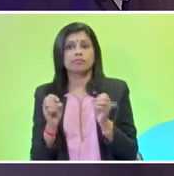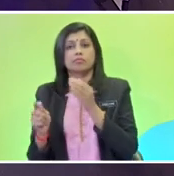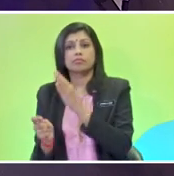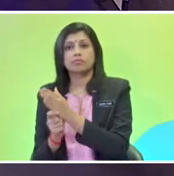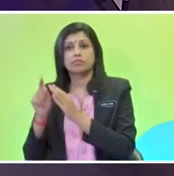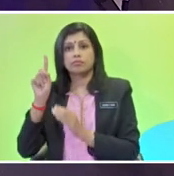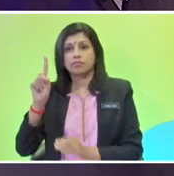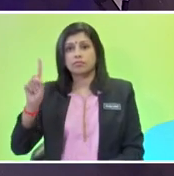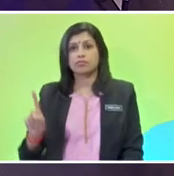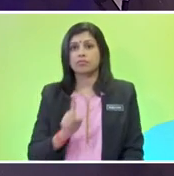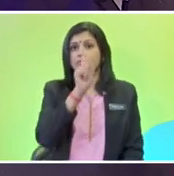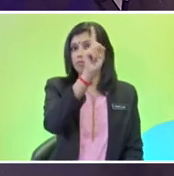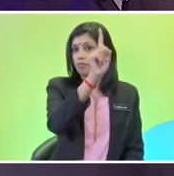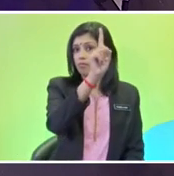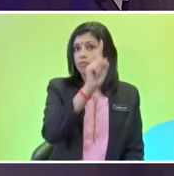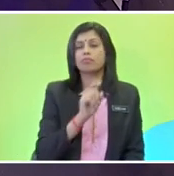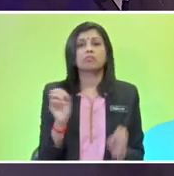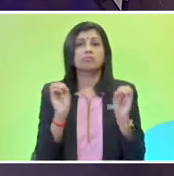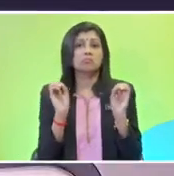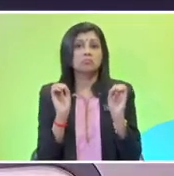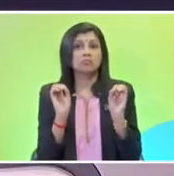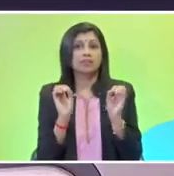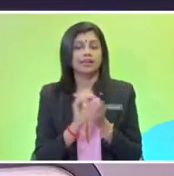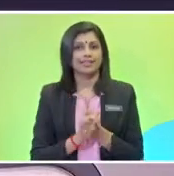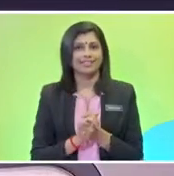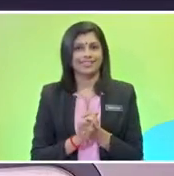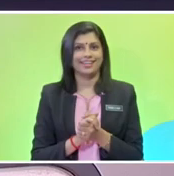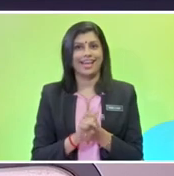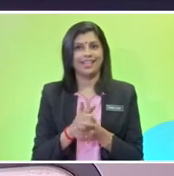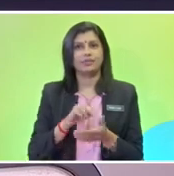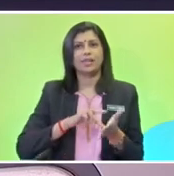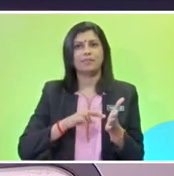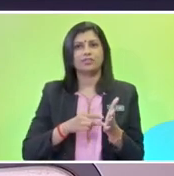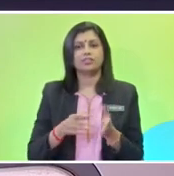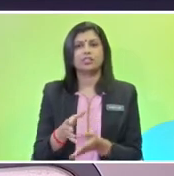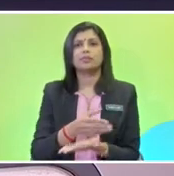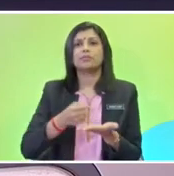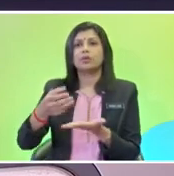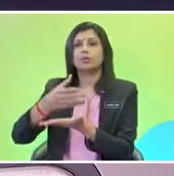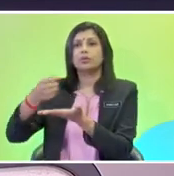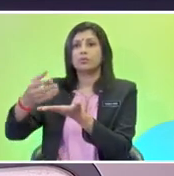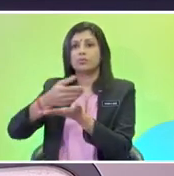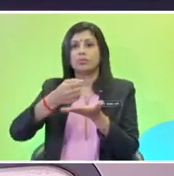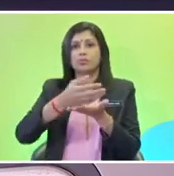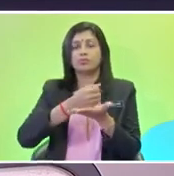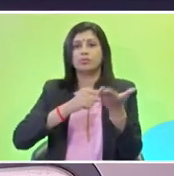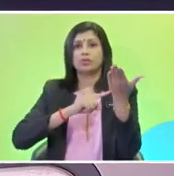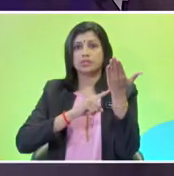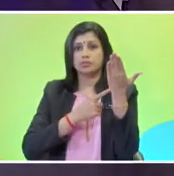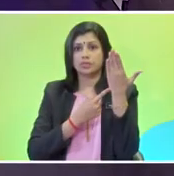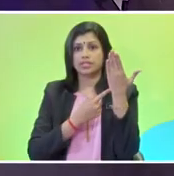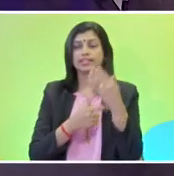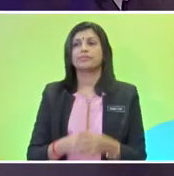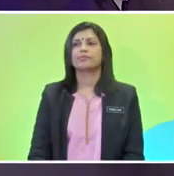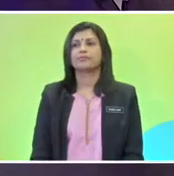pinjam ke, bawa sebelah ke, itu lebih kepada mengumpul semula. Jadi, nak kita cuba satu soalan ke? Nak,